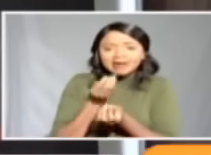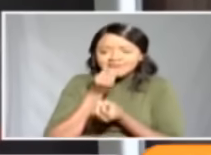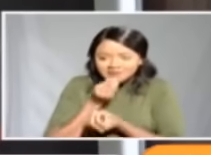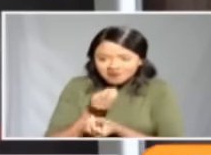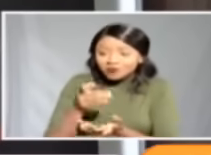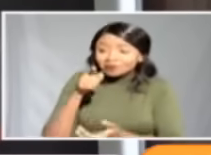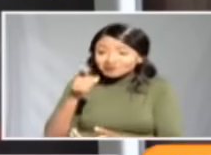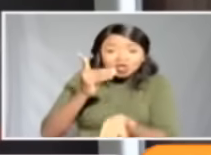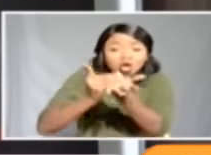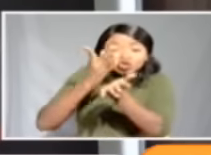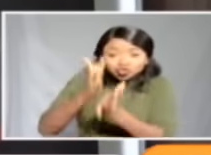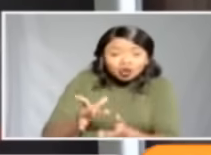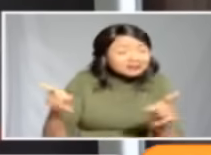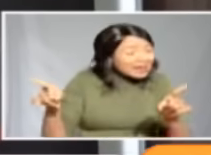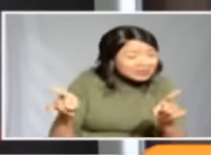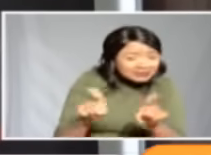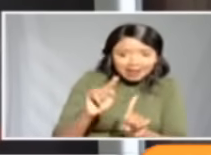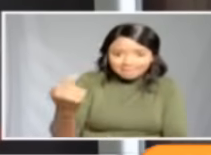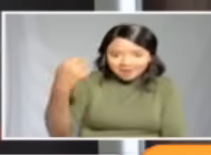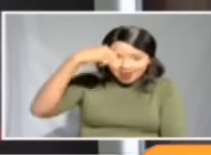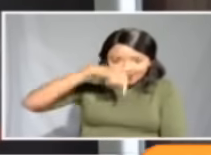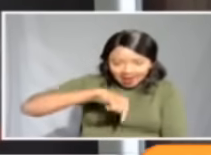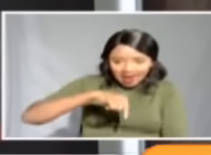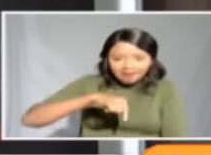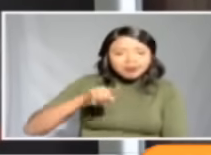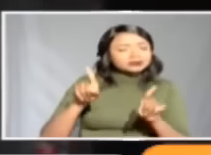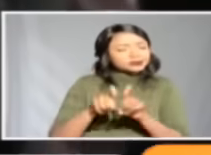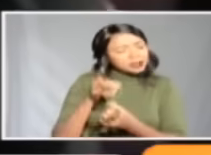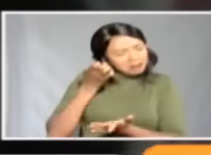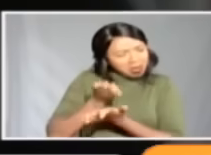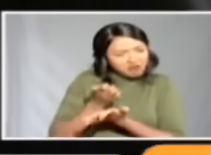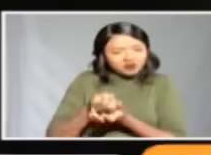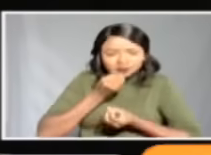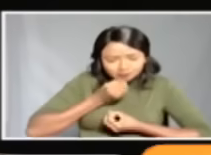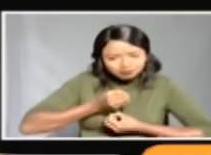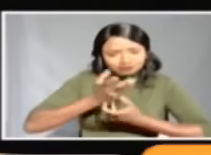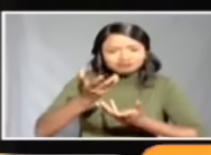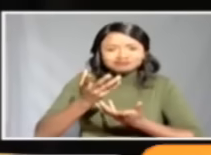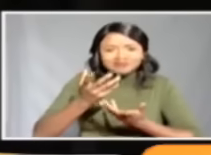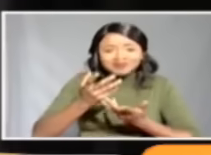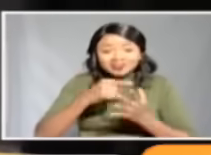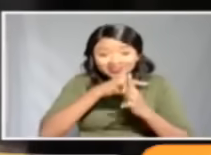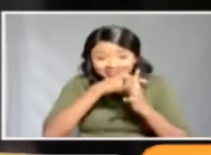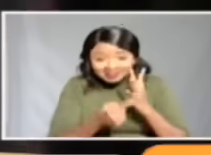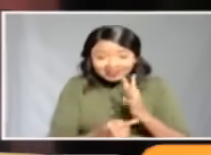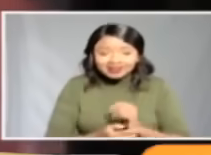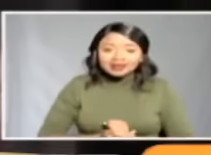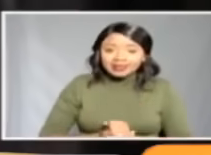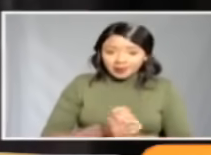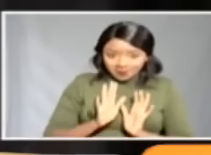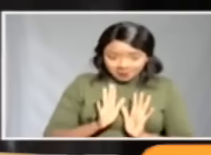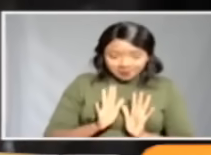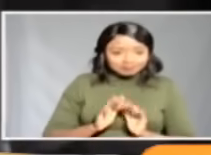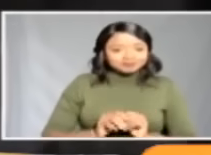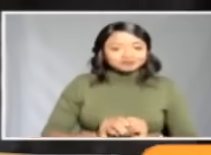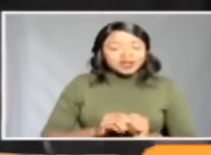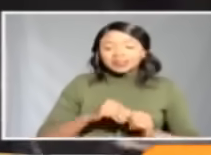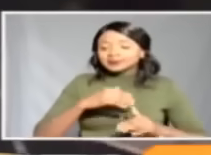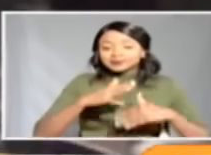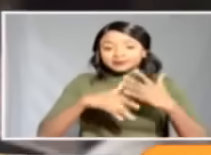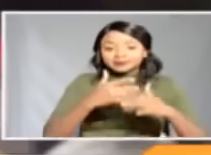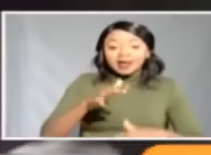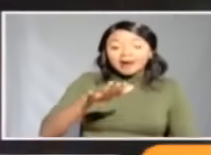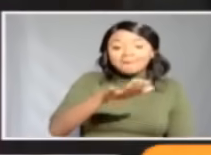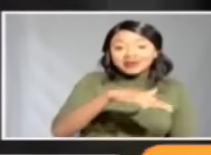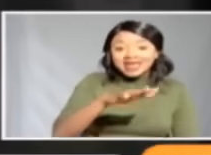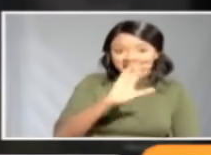pia huwa analetwa katika koti na anatoa ushahidi huo. Haya kuishia hapo, tulielekea katika makao makuu ya